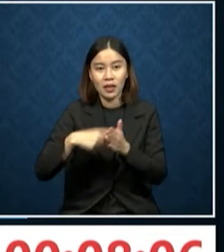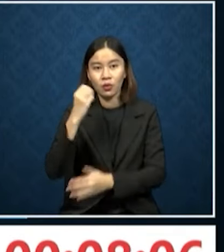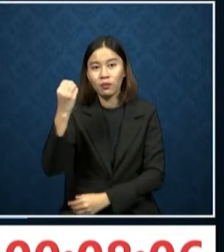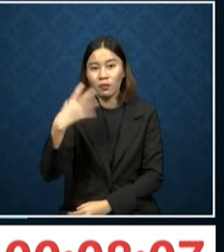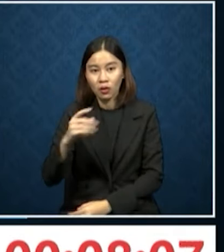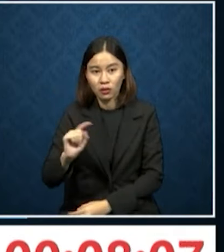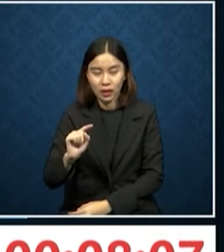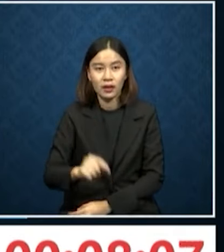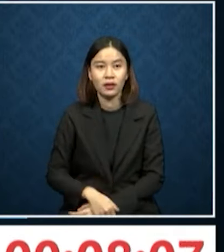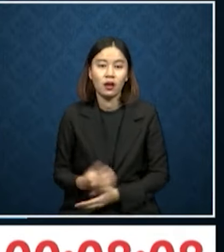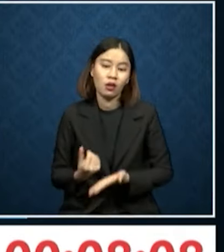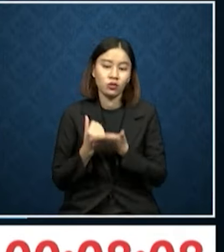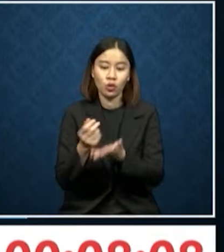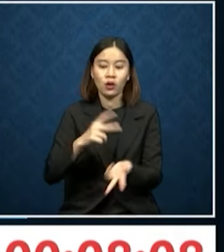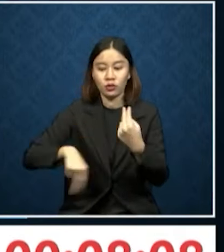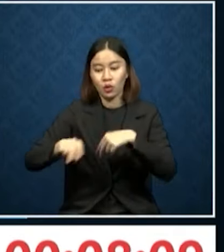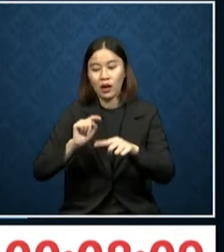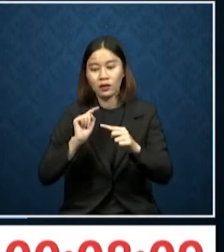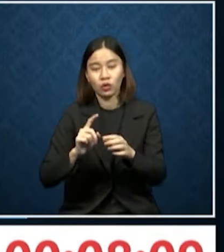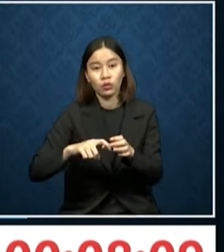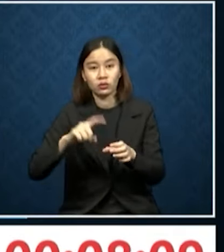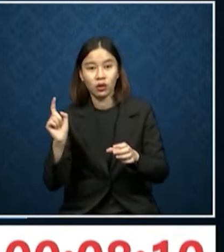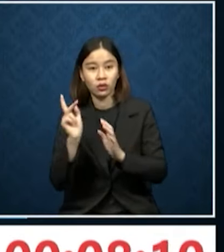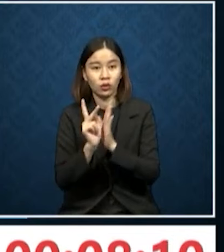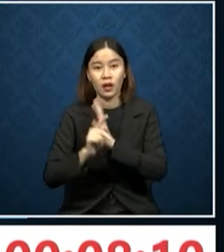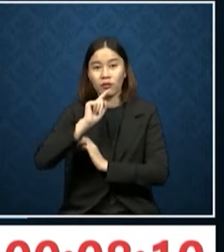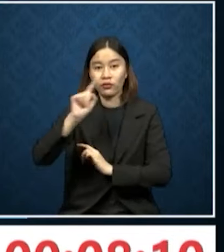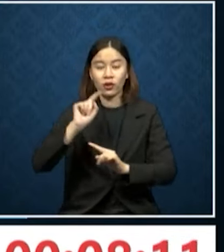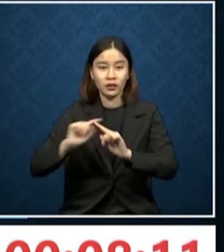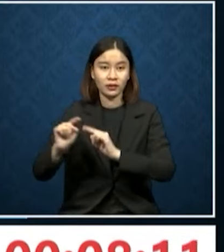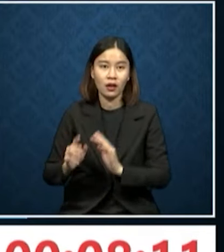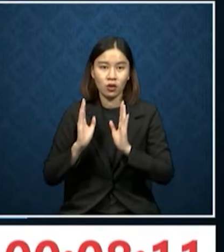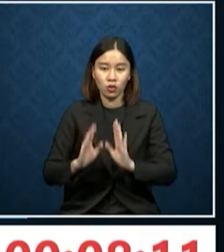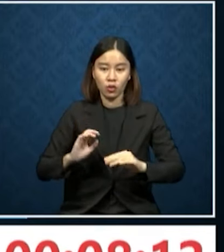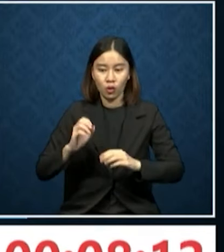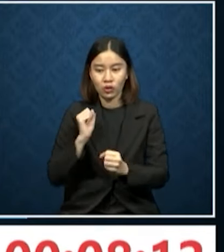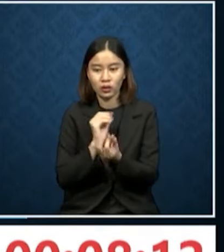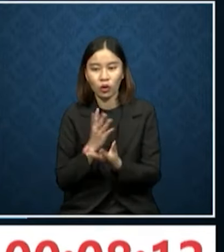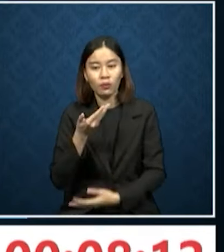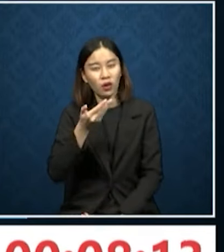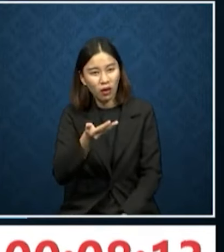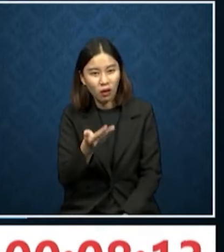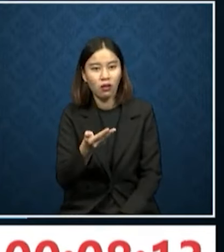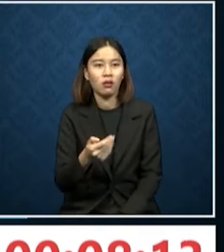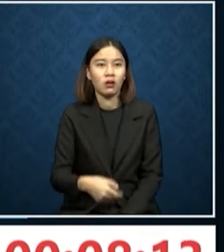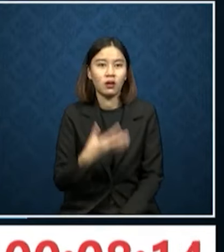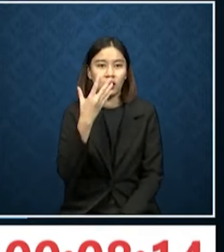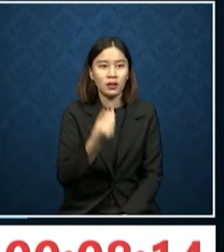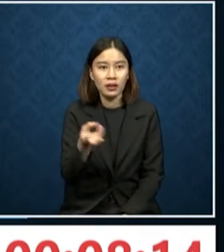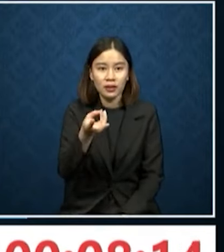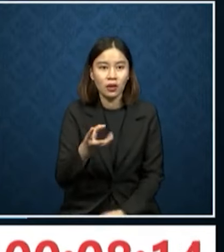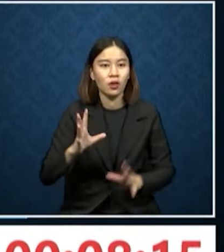าเพื่ออำนวยความสะดวกในการถอนอายัดแม้เจ้าทุกข์จะขอต่อรองเหลือ7ขีด